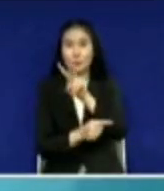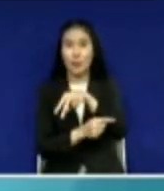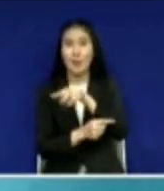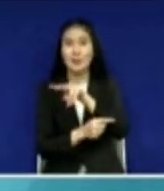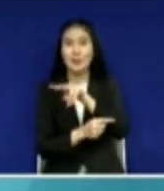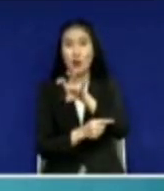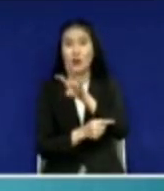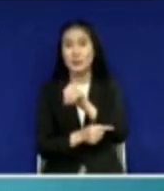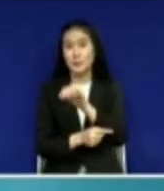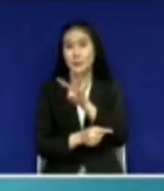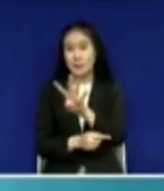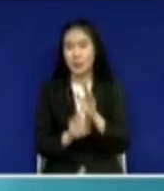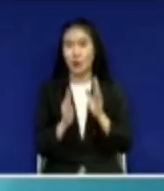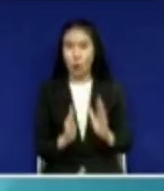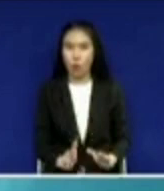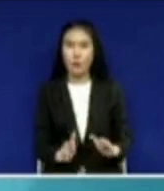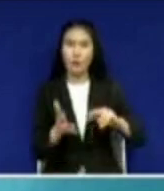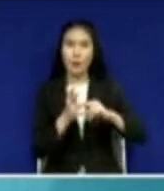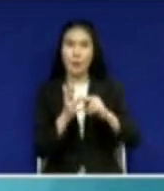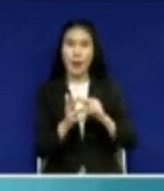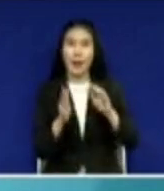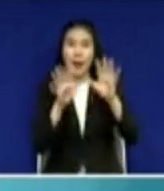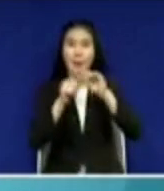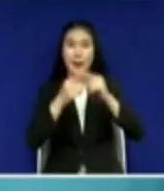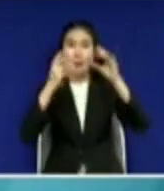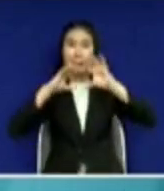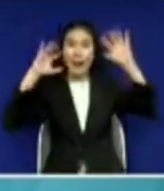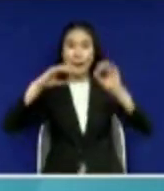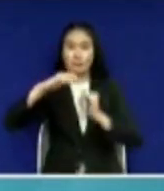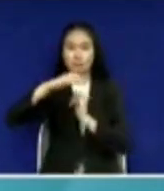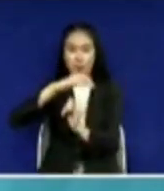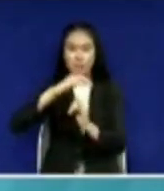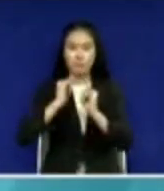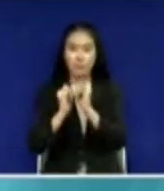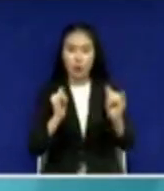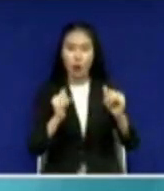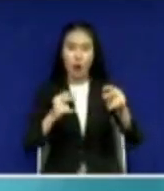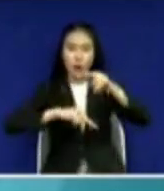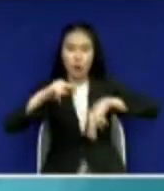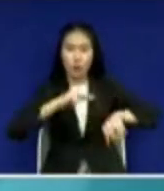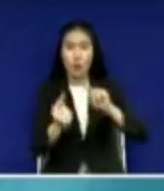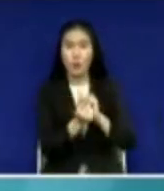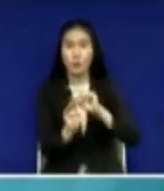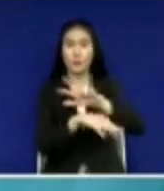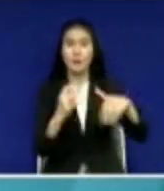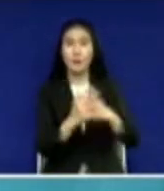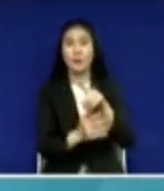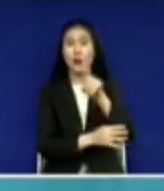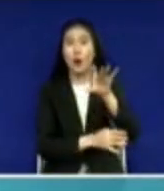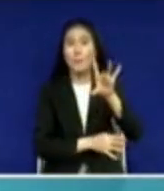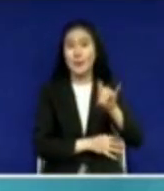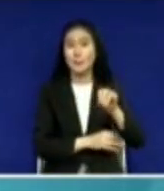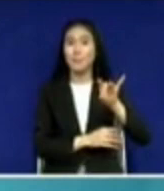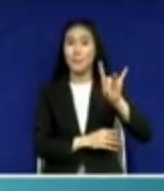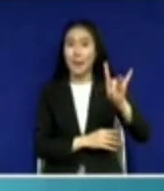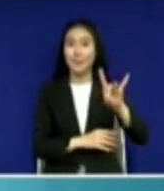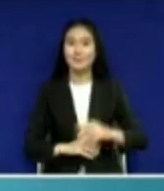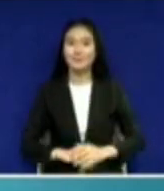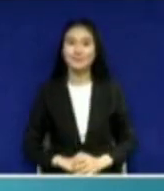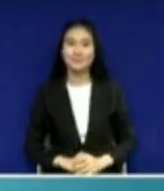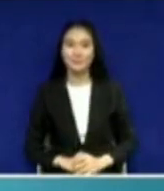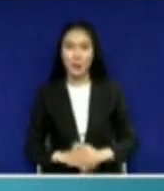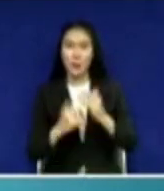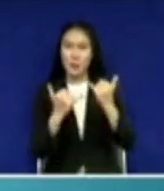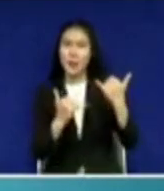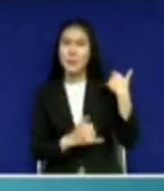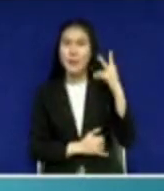ายและเป็นผู้ป่วยที่ตรวจพบในสถานที่เฝ้าระวังที่รัฐจัดให้188รายค่ะวันนี้มีอีกหนึ่